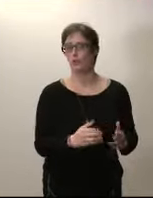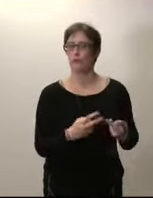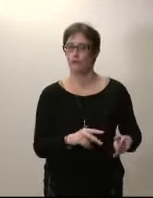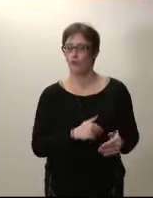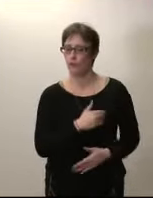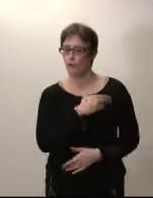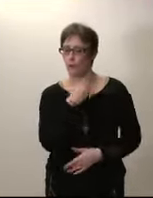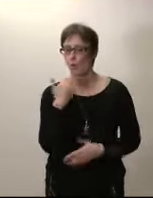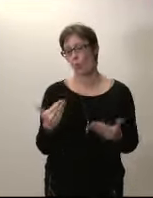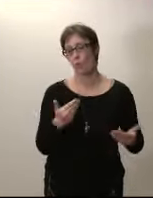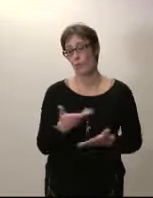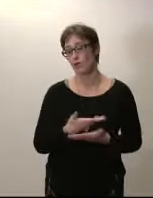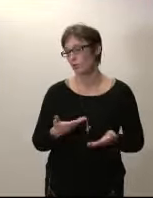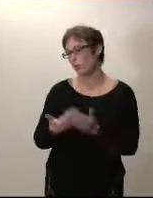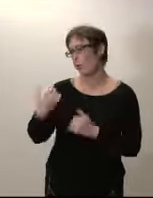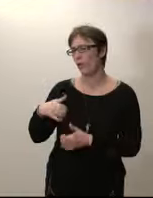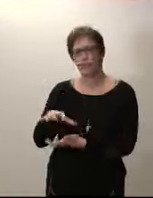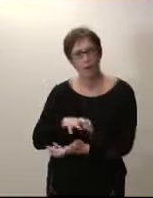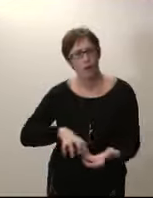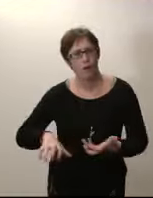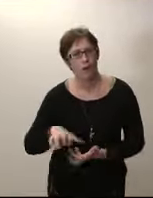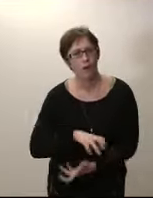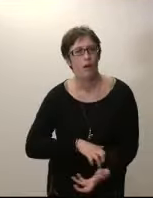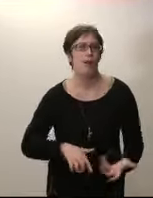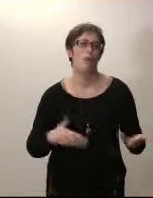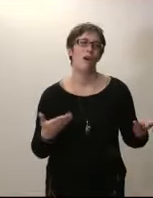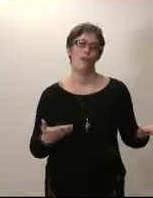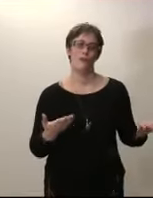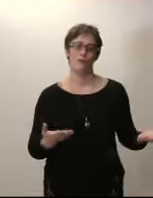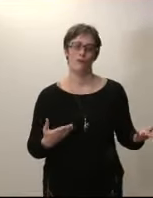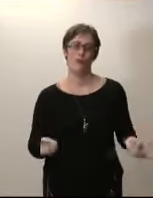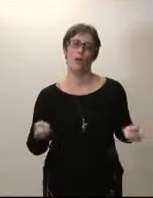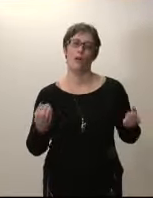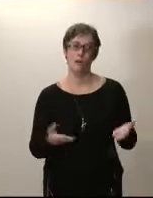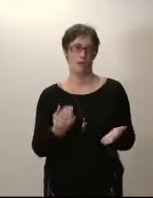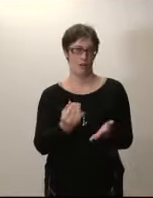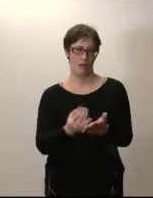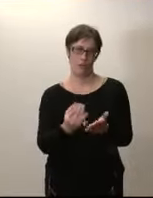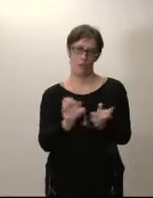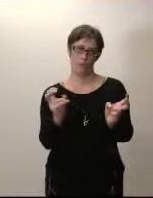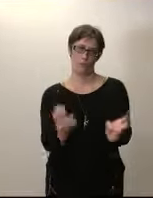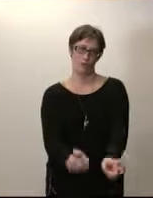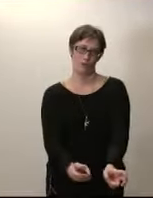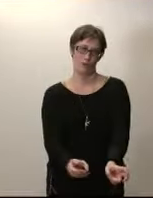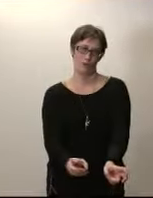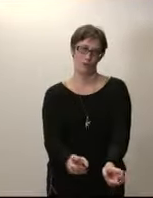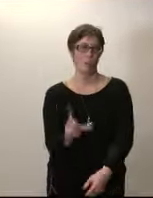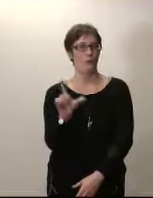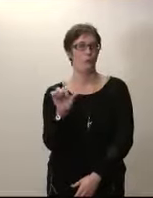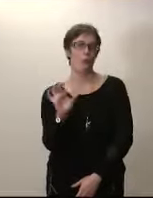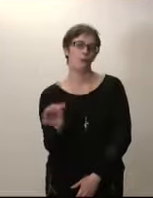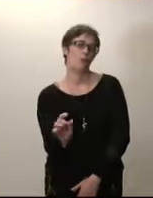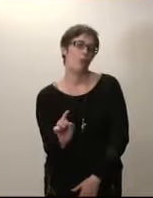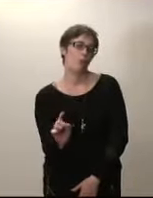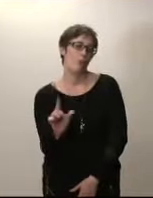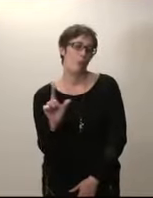catastrophique qu'on nous avait laissée. Si bien qu'aujourd'hui, nous pouvons baisser les impôts. Évidemment, pas de 20%, mais peut-être de 5 ou de